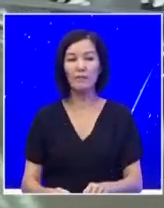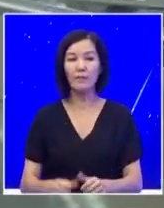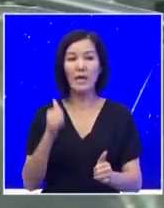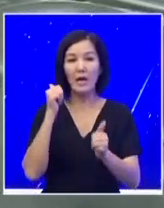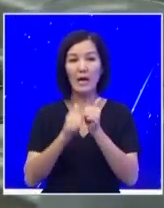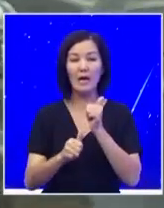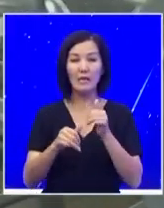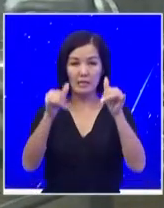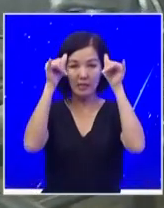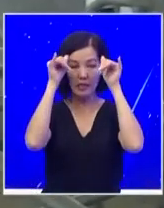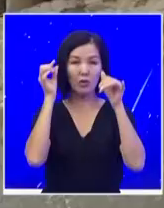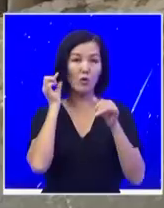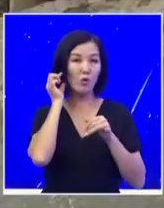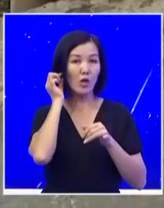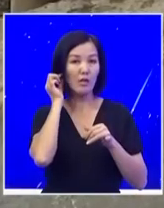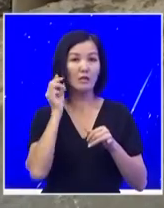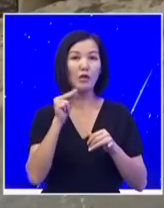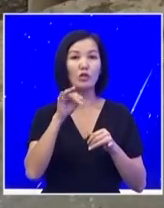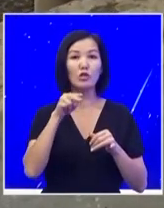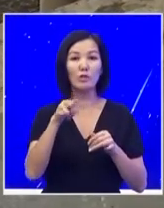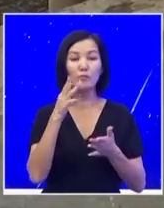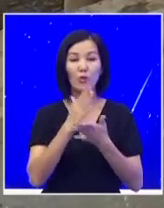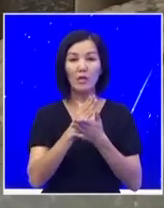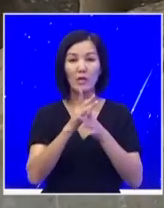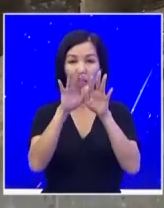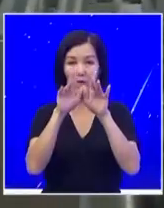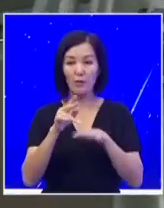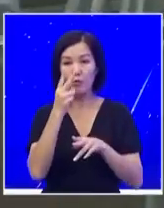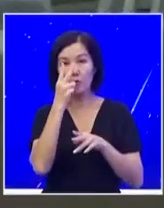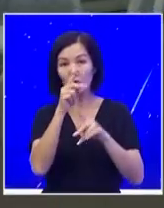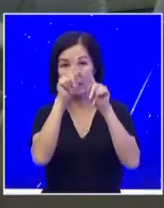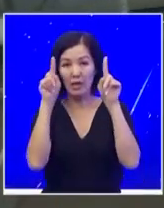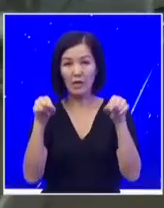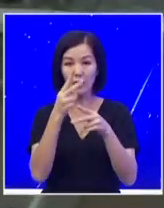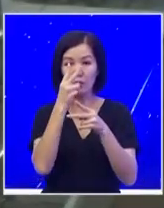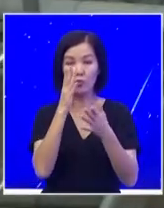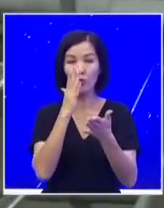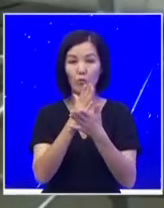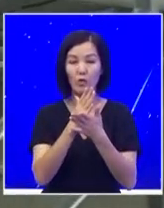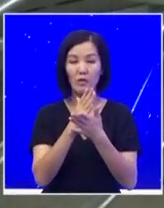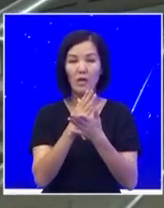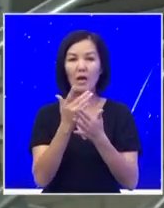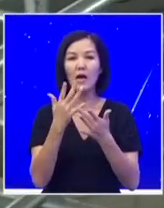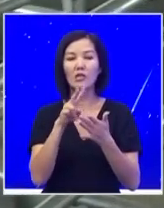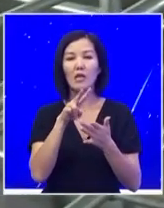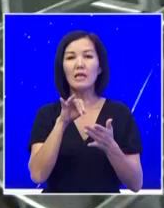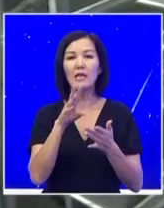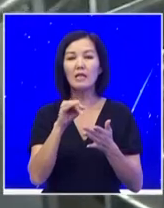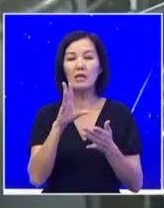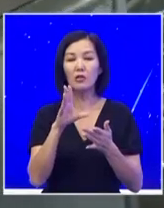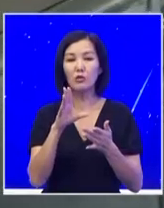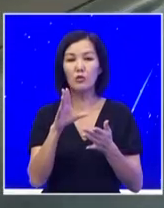шип арқылы қай орынға кеп түсті, оның бәріне стенада компьютер көрсетілген антенна. Осы арқылы сиыр каруселге